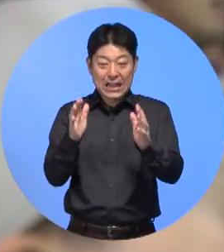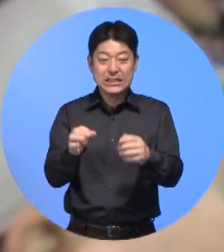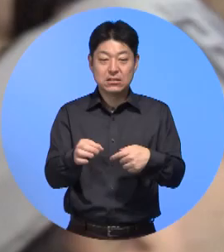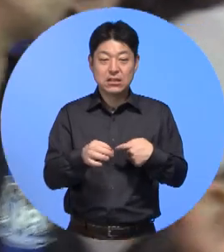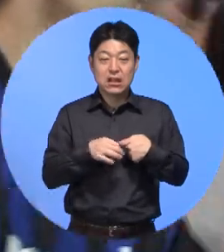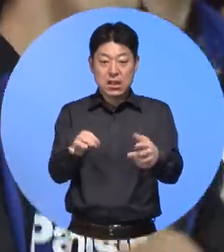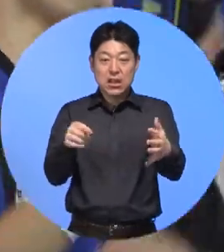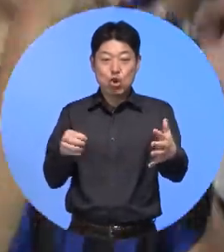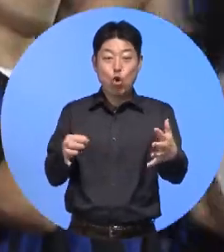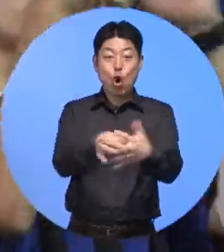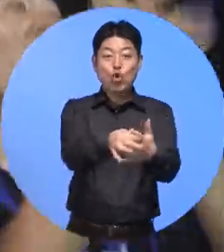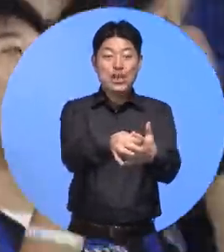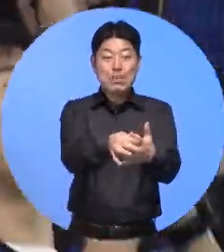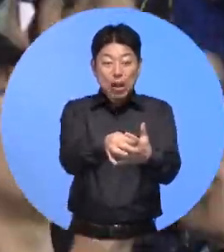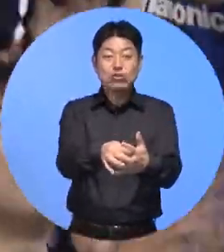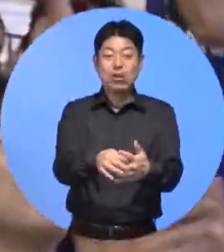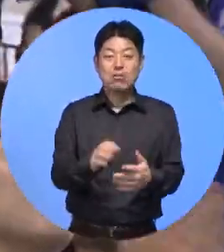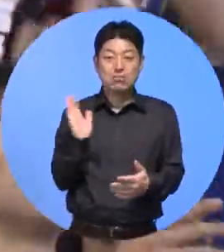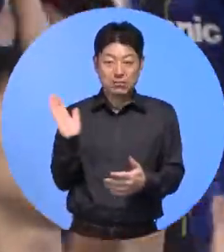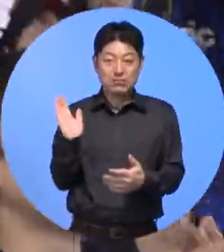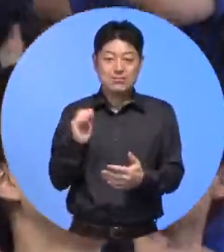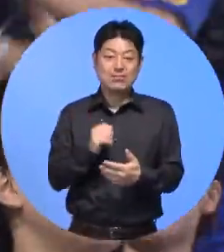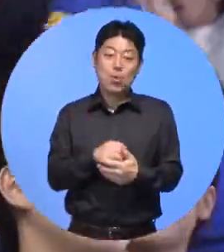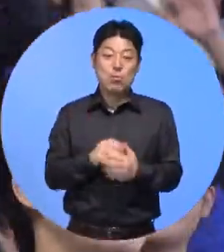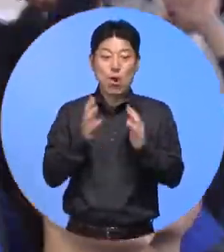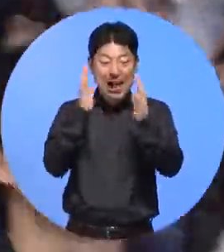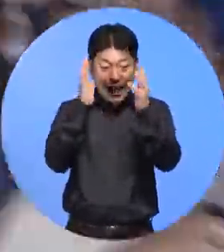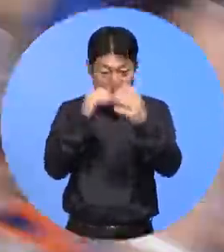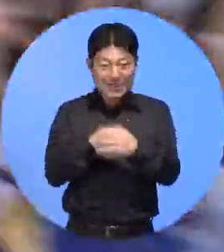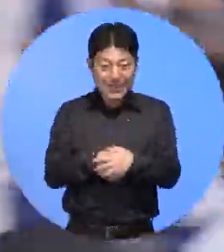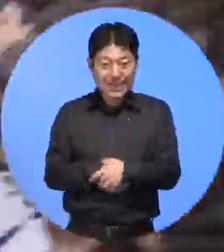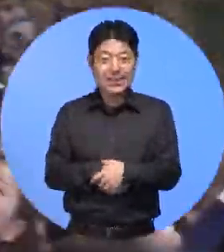狂。ゴールが決まるとこの様子。